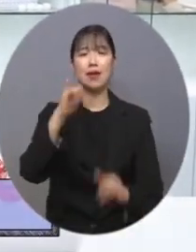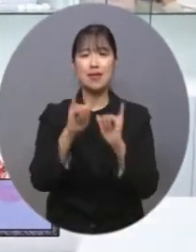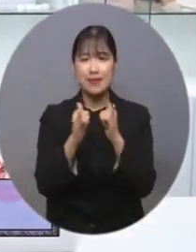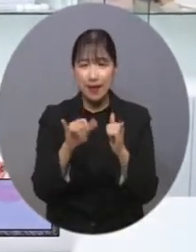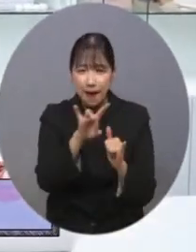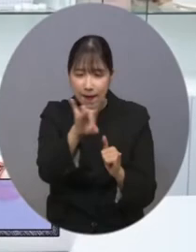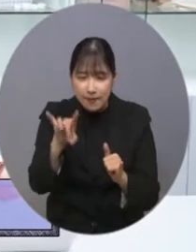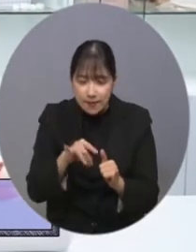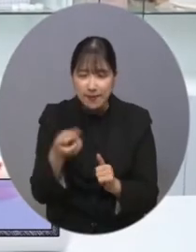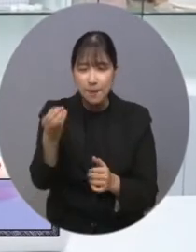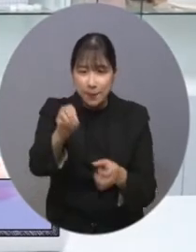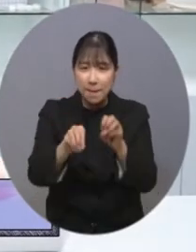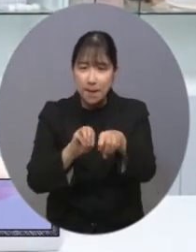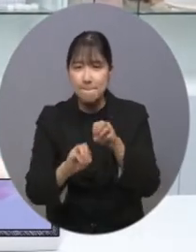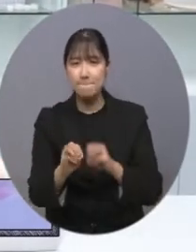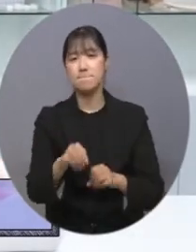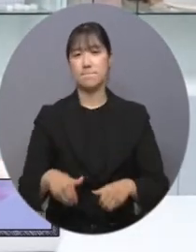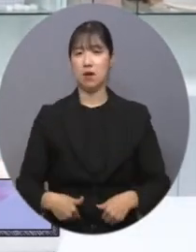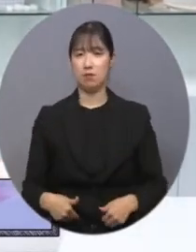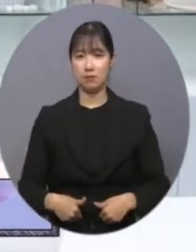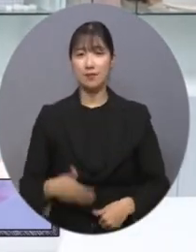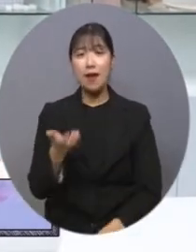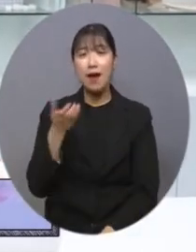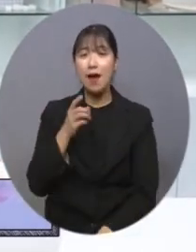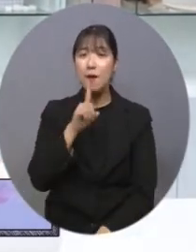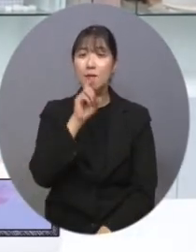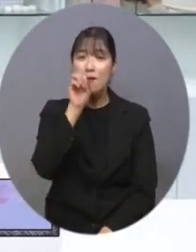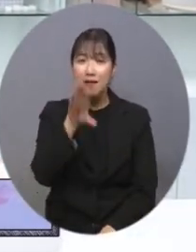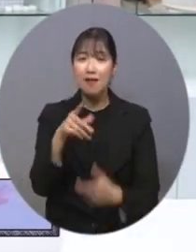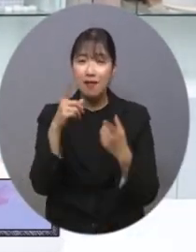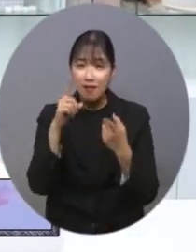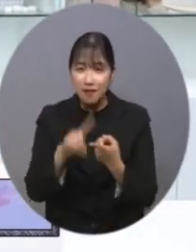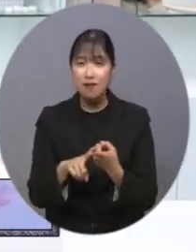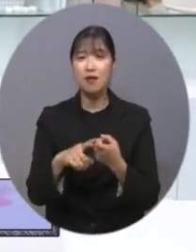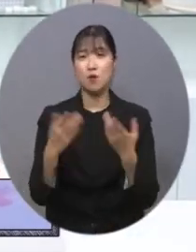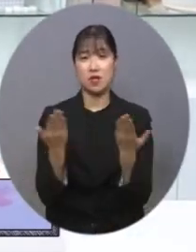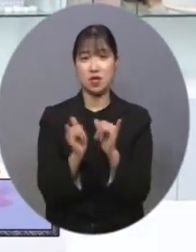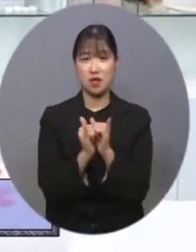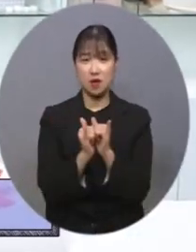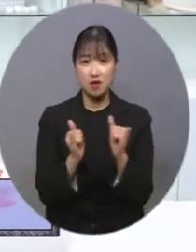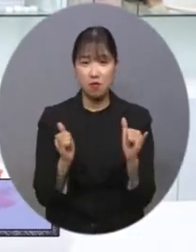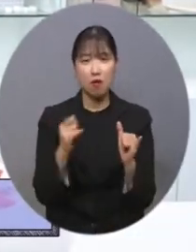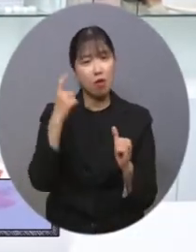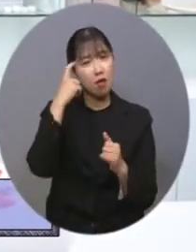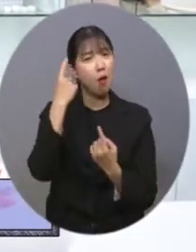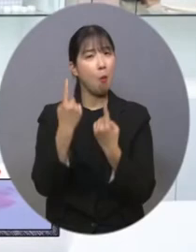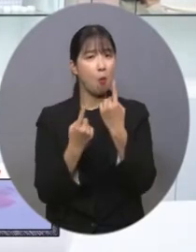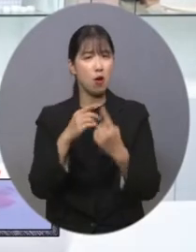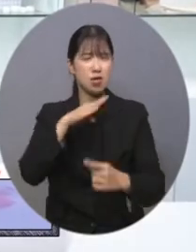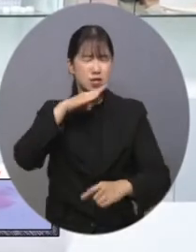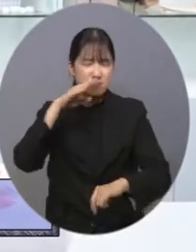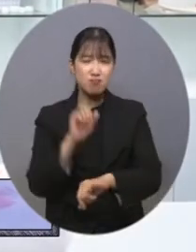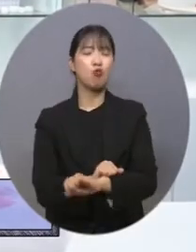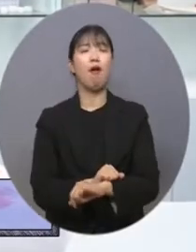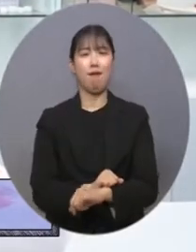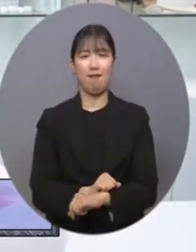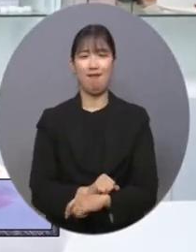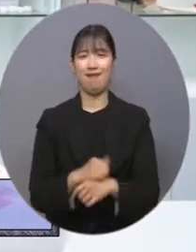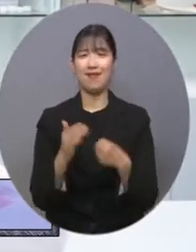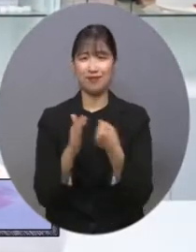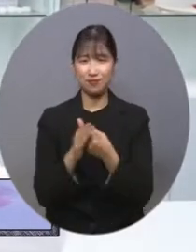하나씩 보면서 해야 되기 때문에 아까 말씀드린 대로 우리 직원들이 굉장히 생각보다 굉장히 일을 잘합니다.